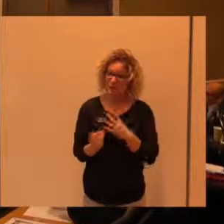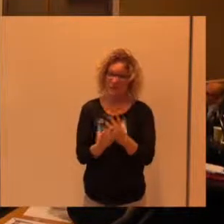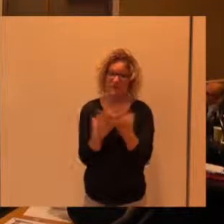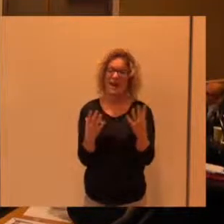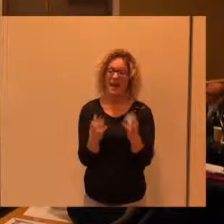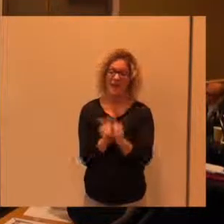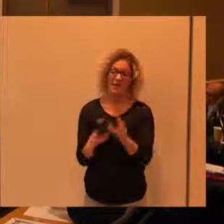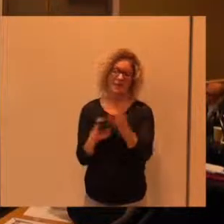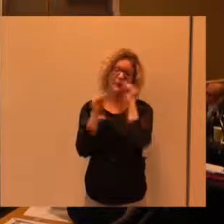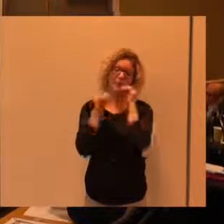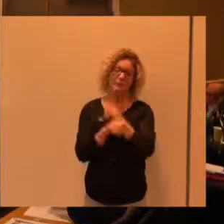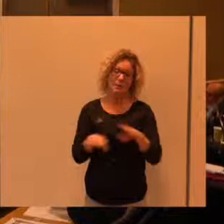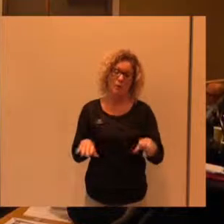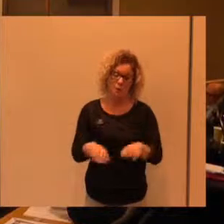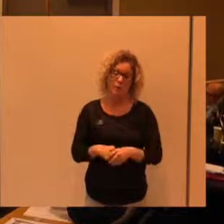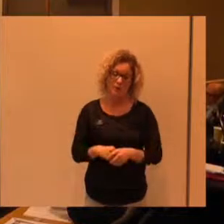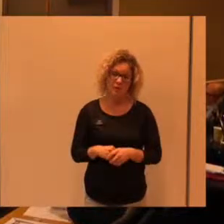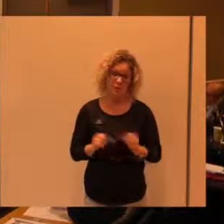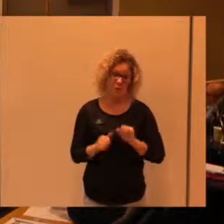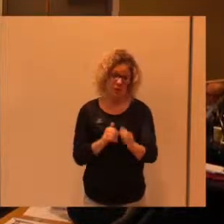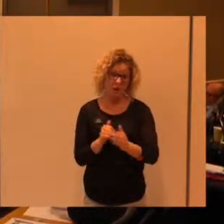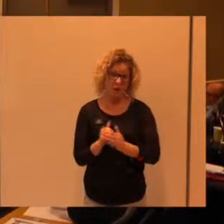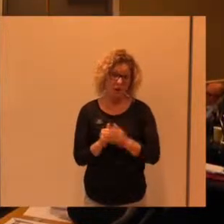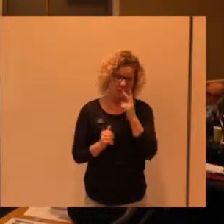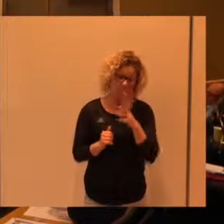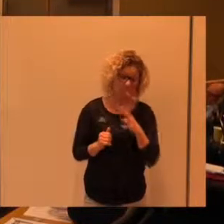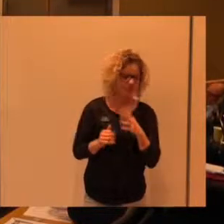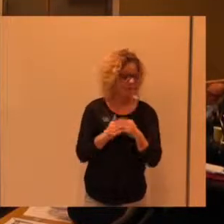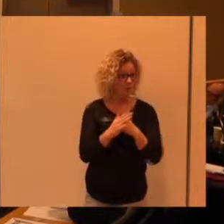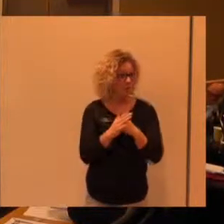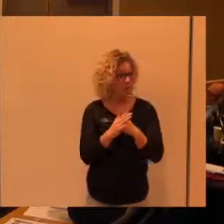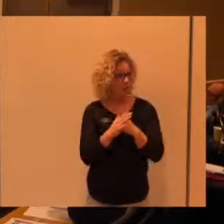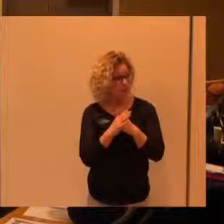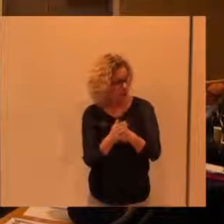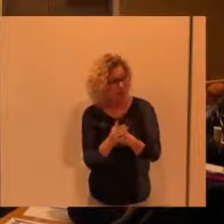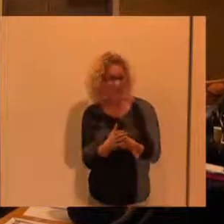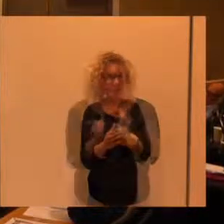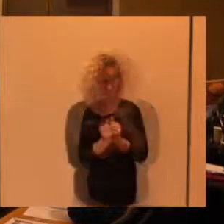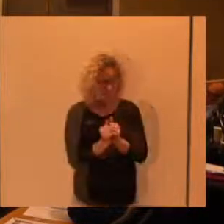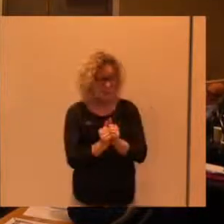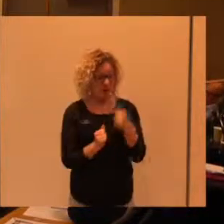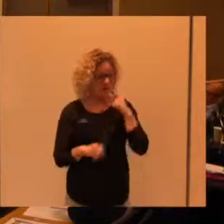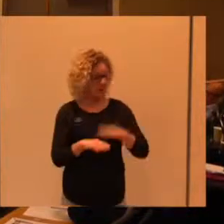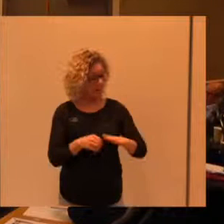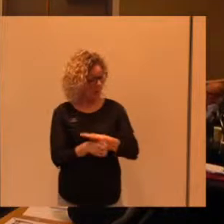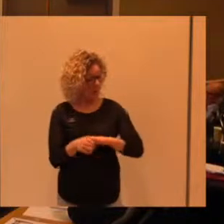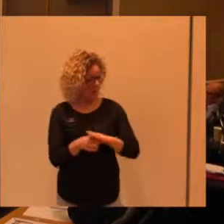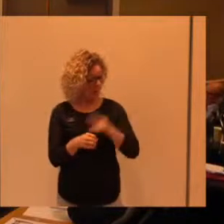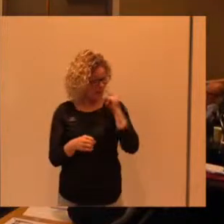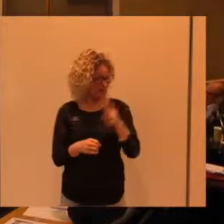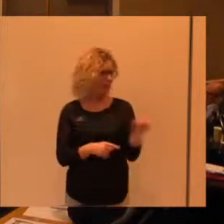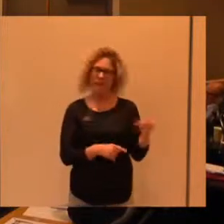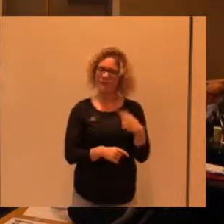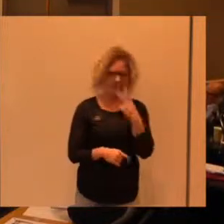del av samma sak. Och vi kommer tillbaka till om det finns stöd för det i de här WCAG. Nej, vi tittar inte